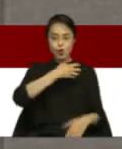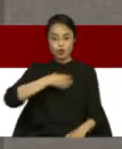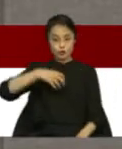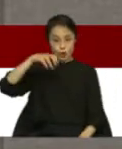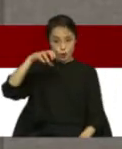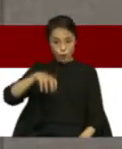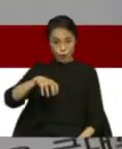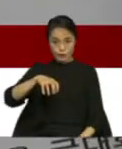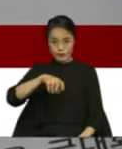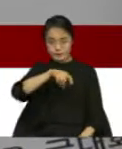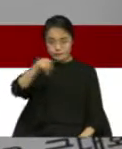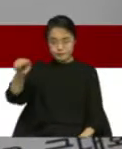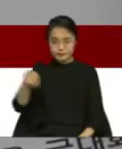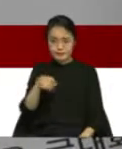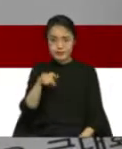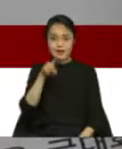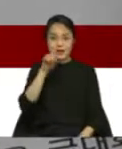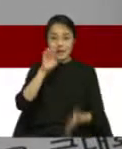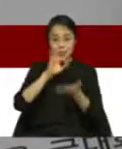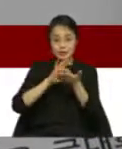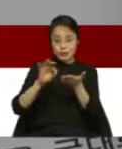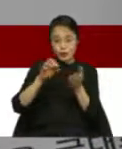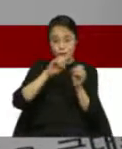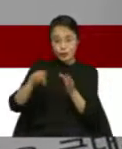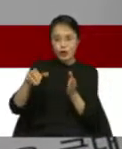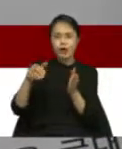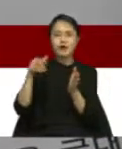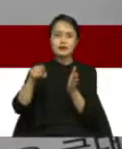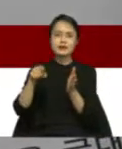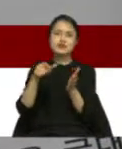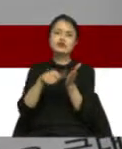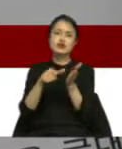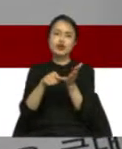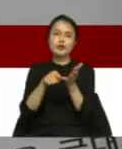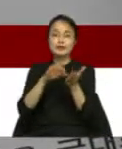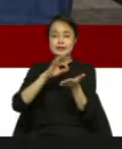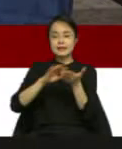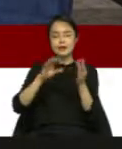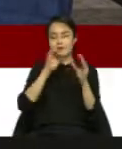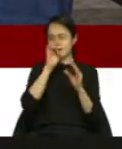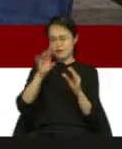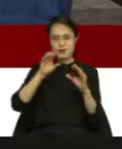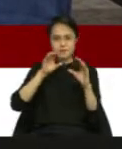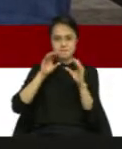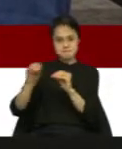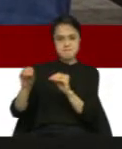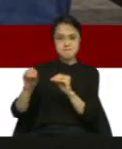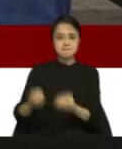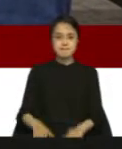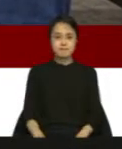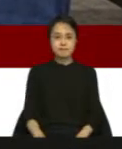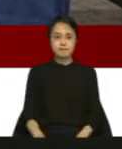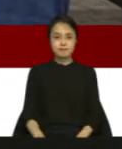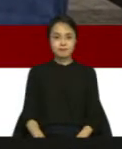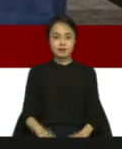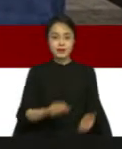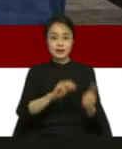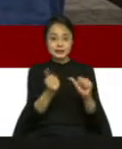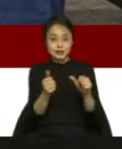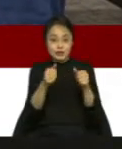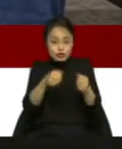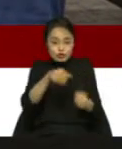일회용품 사용과 반입을 금지합니다. 야구장과 극장, 장례식장 등에는 일회용 사용을 억제하도록